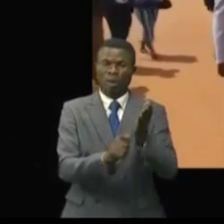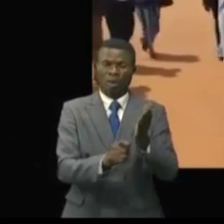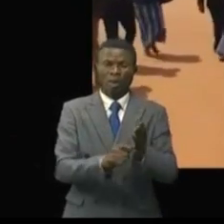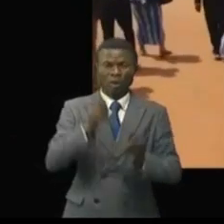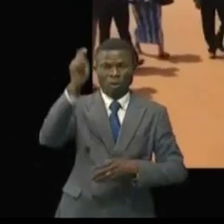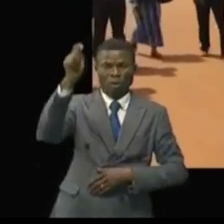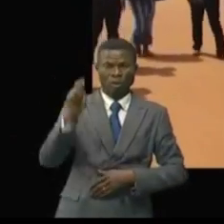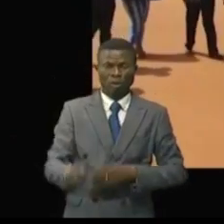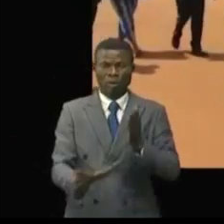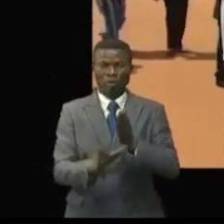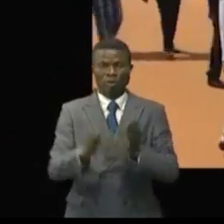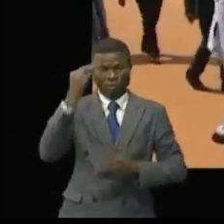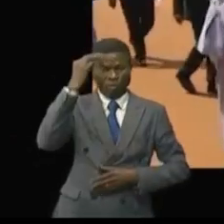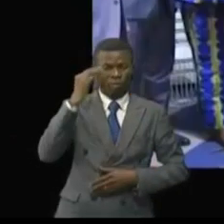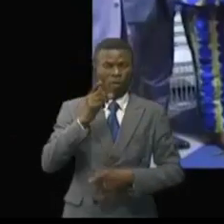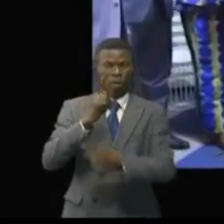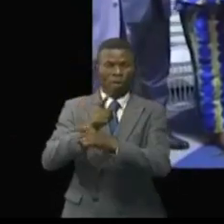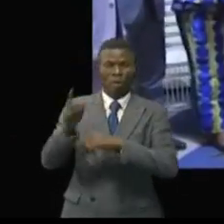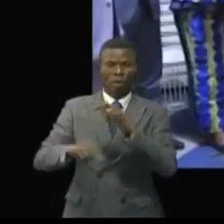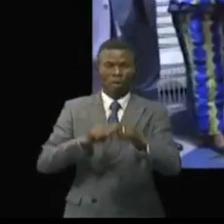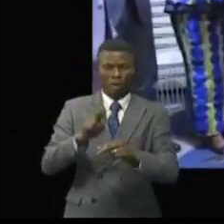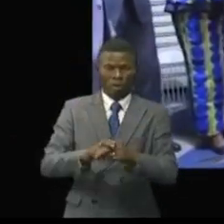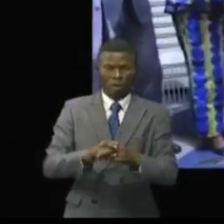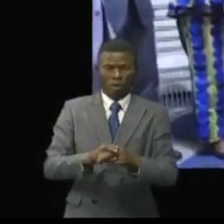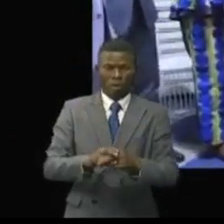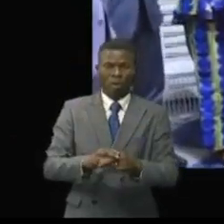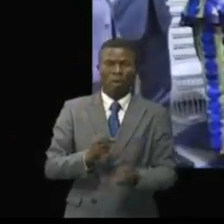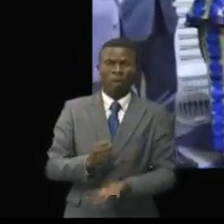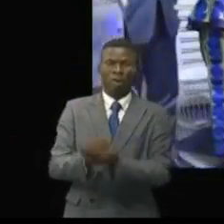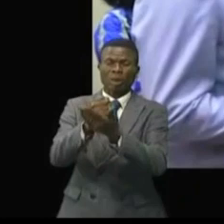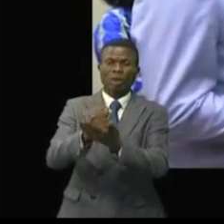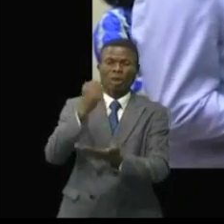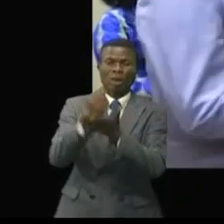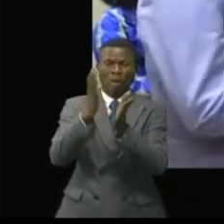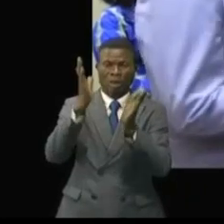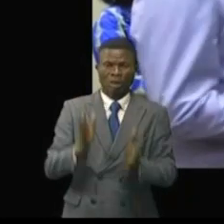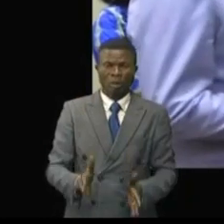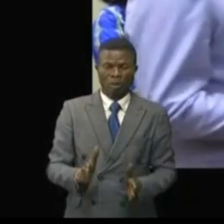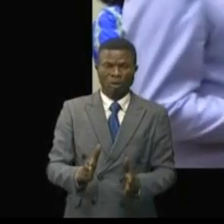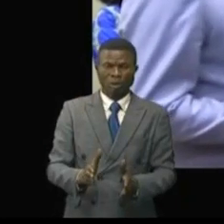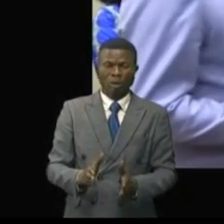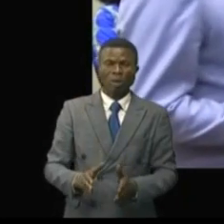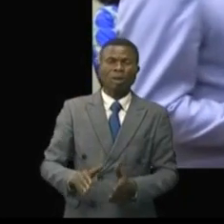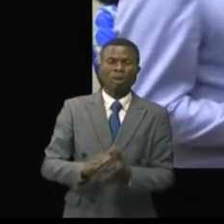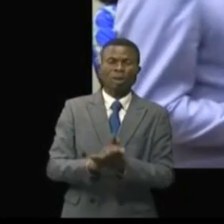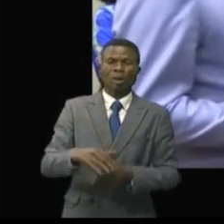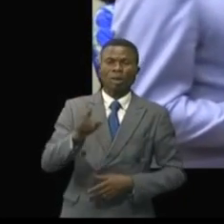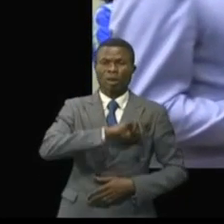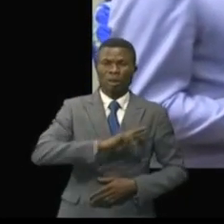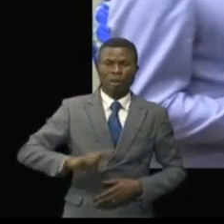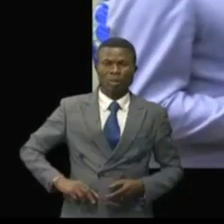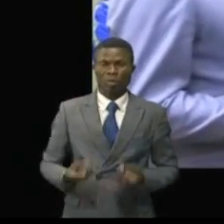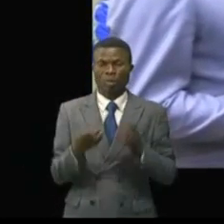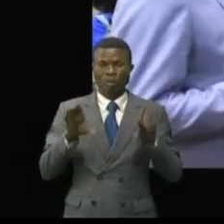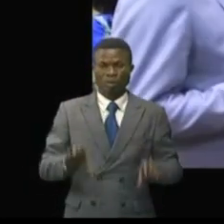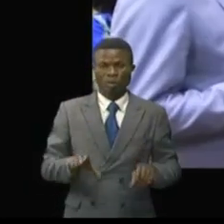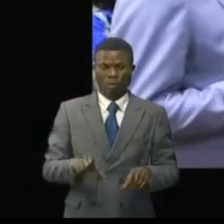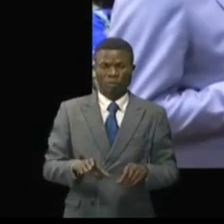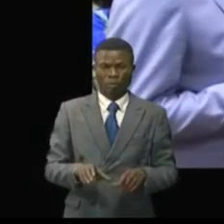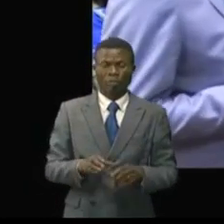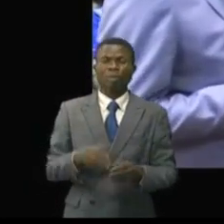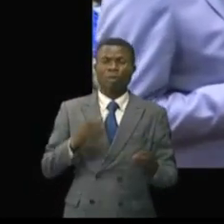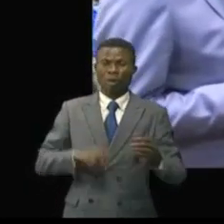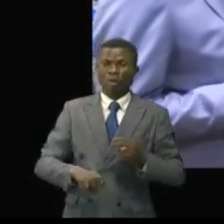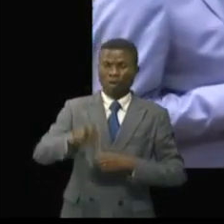par la vice-ministre de la Défense nationale qu'accompagnait l'ambassadeur extraordinaire et plénipotentiaire de la République démocratique du Congo en Afrique du